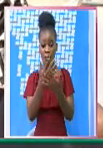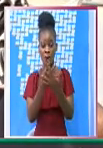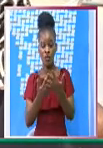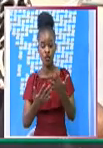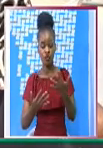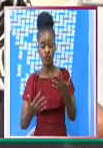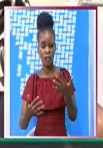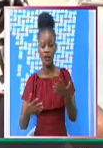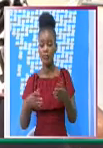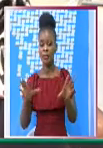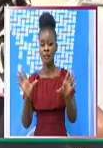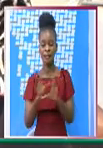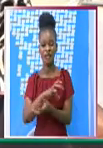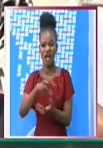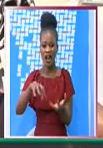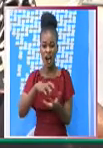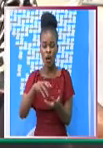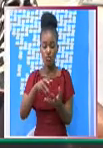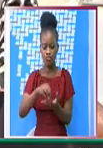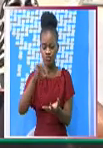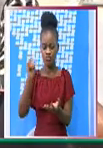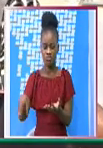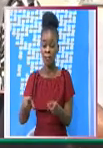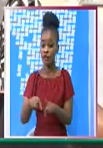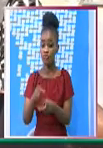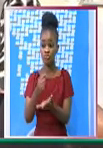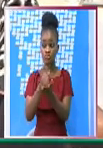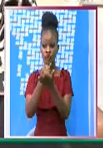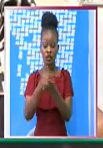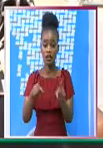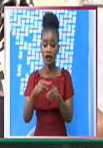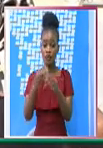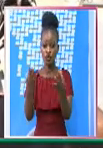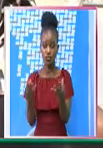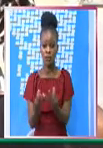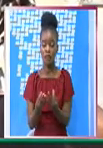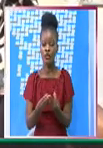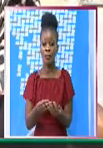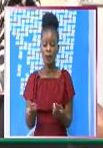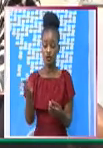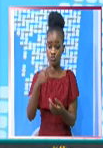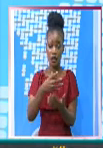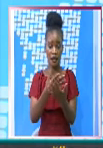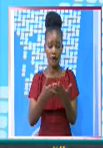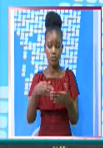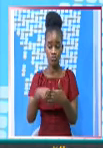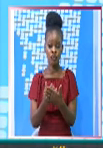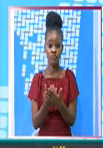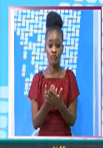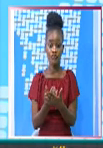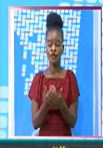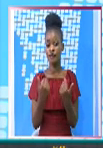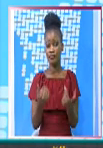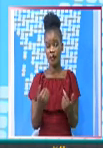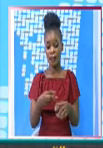gubadde gumaze okwevuluga baguggyamu nekikusobosiza abaŋŋanda zo ne bakuwaayo omusaayi omupya ne gu.